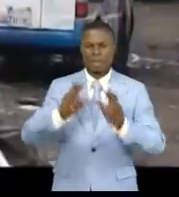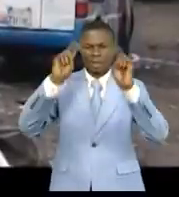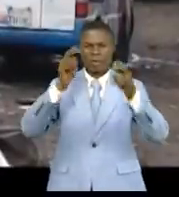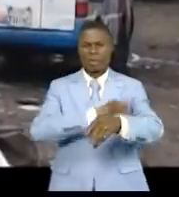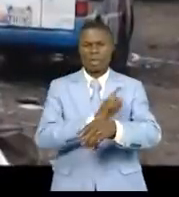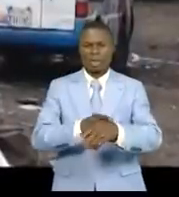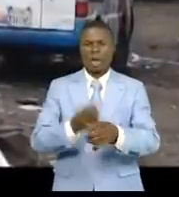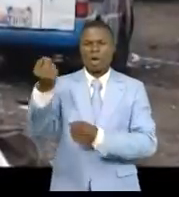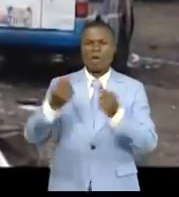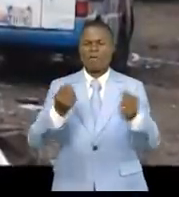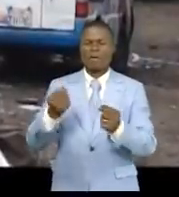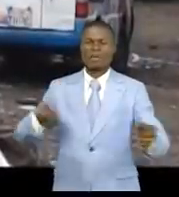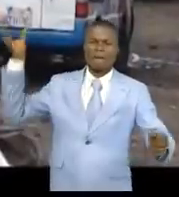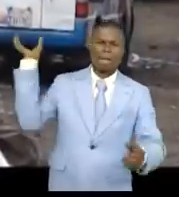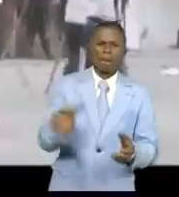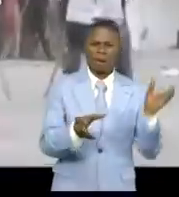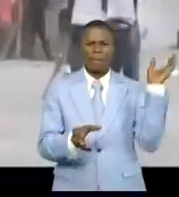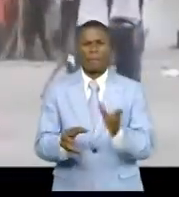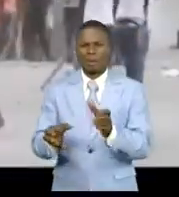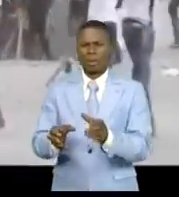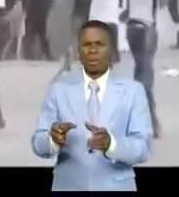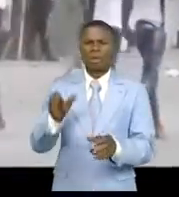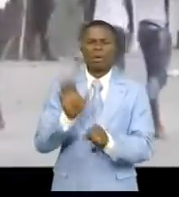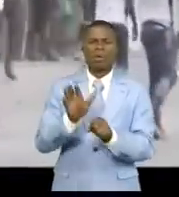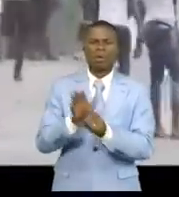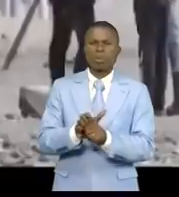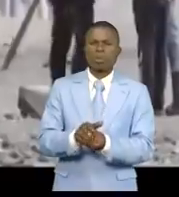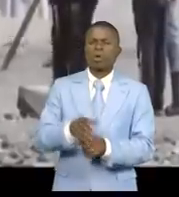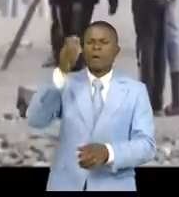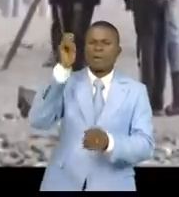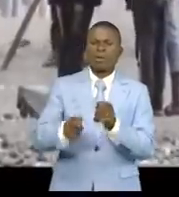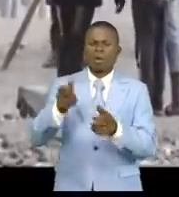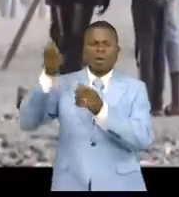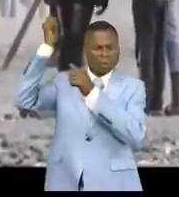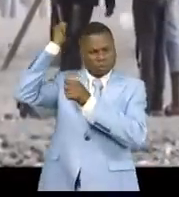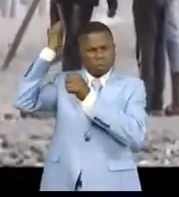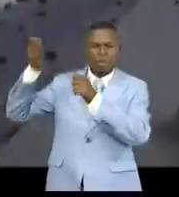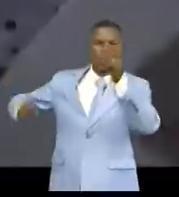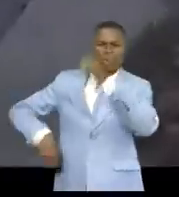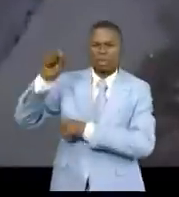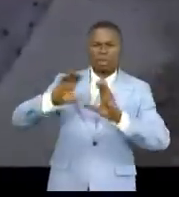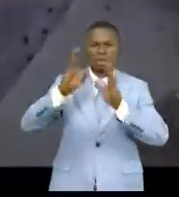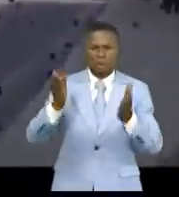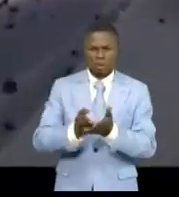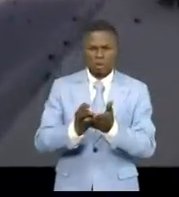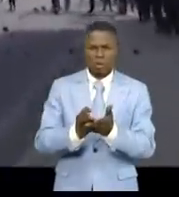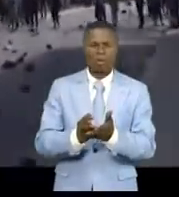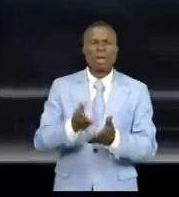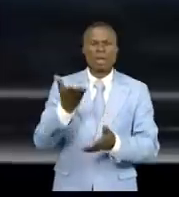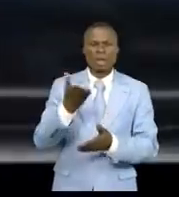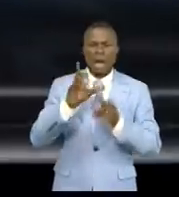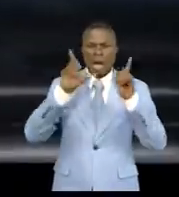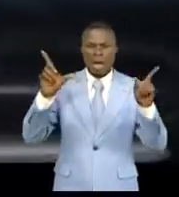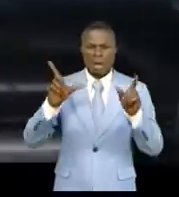des véhicules appartenant à une ethnie, utilisé des gourdins et bâtons pour chasser toute personne ne s'exprimant pas dans leur langue.